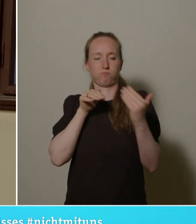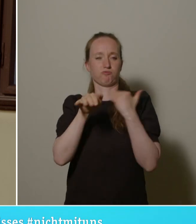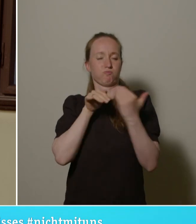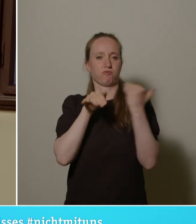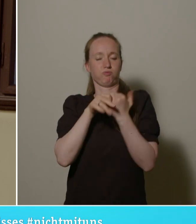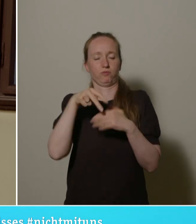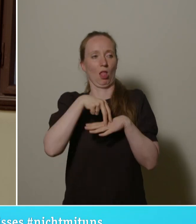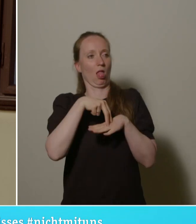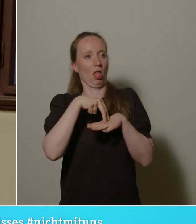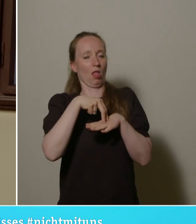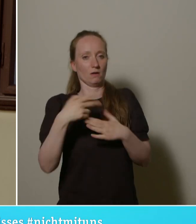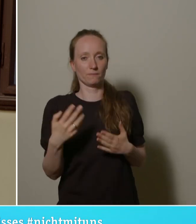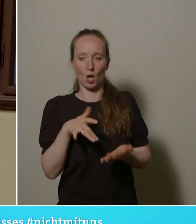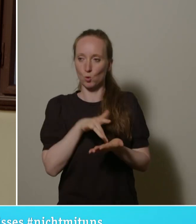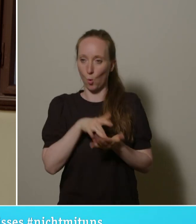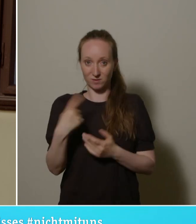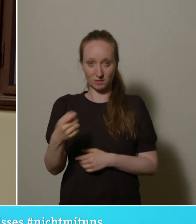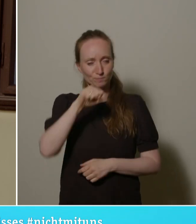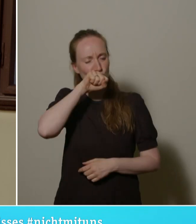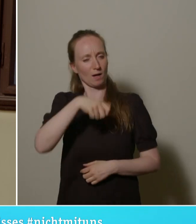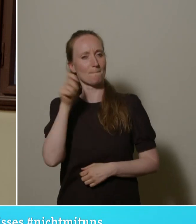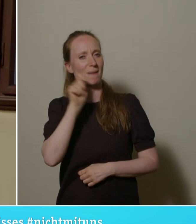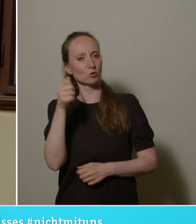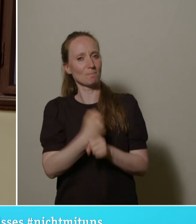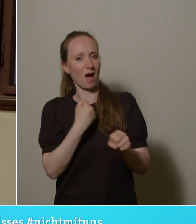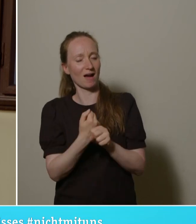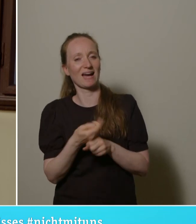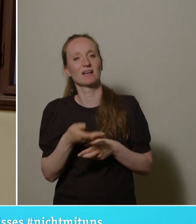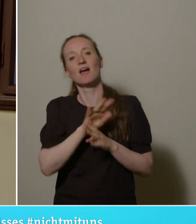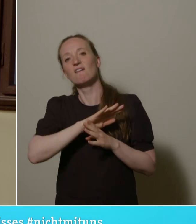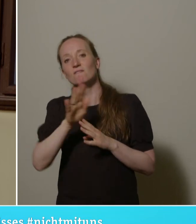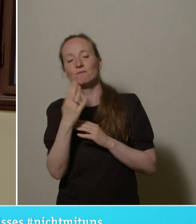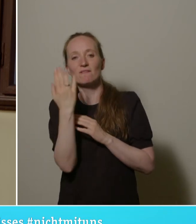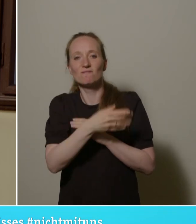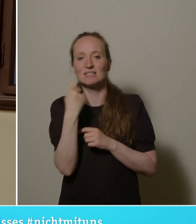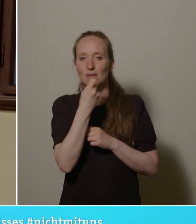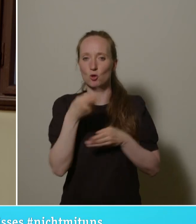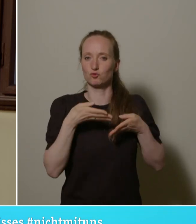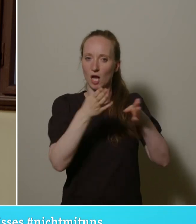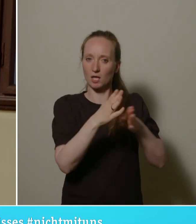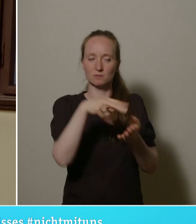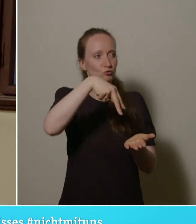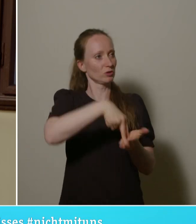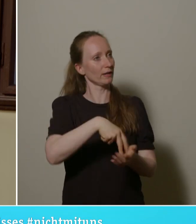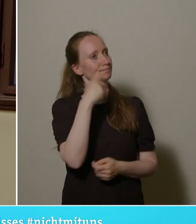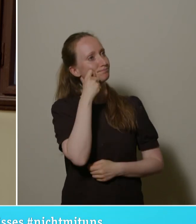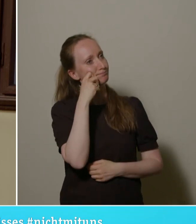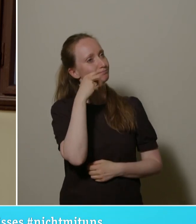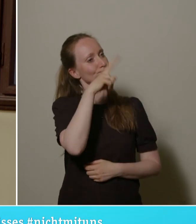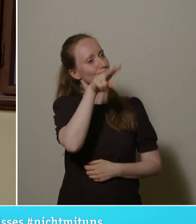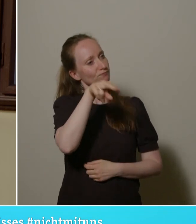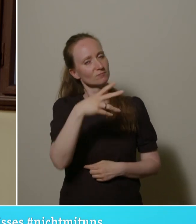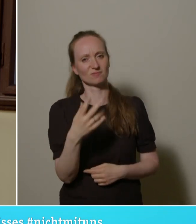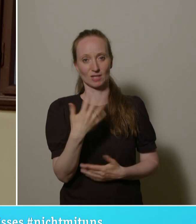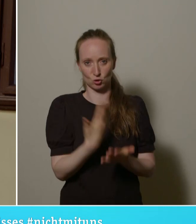die machen das nicht, weil sie so gerne Pause auf der Westbahnhofstraße machen. Das ist jetzt noch wirklich auch kein Ort, an dem man, ich sag mal, gerne Pausen macht, außer man geht zum